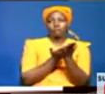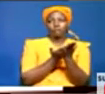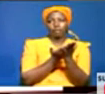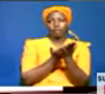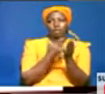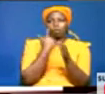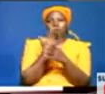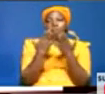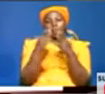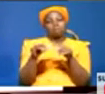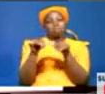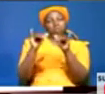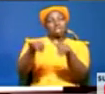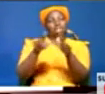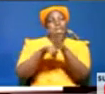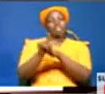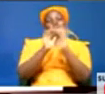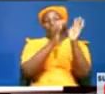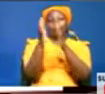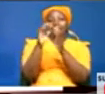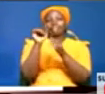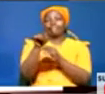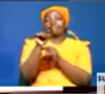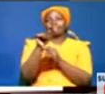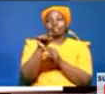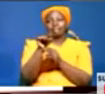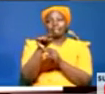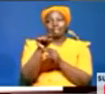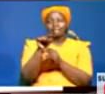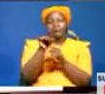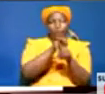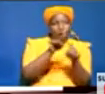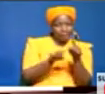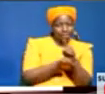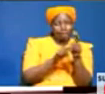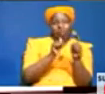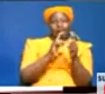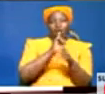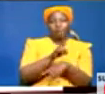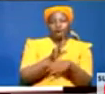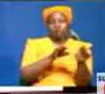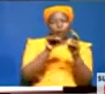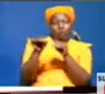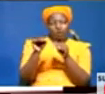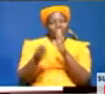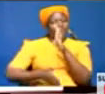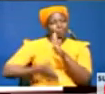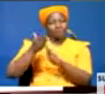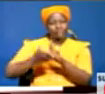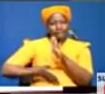the forest land, that is the suit properties, are ordered to vacate with immediate